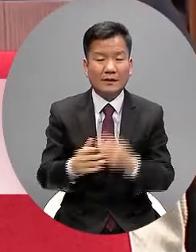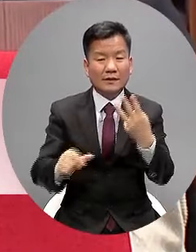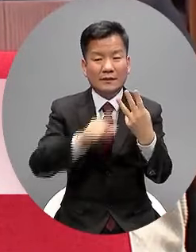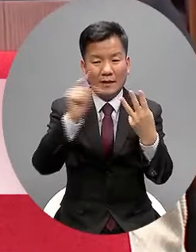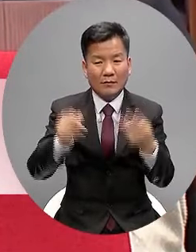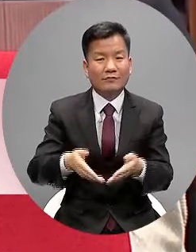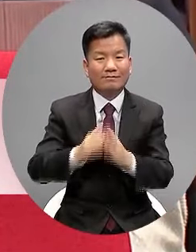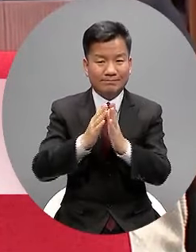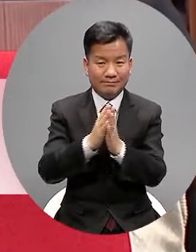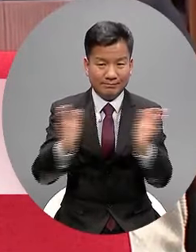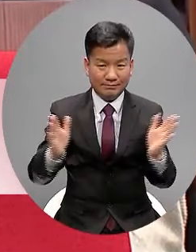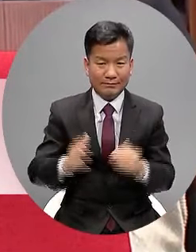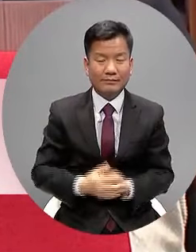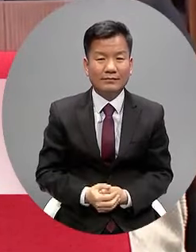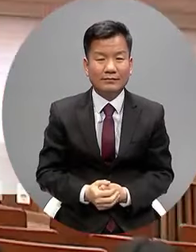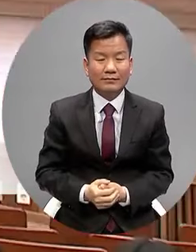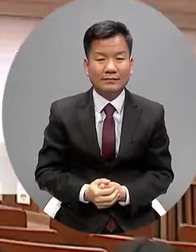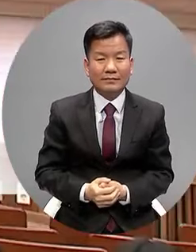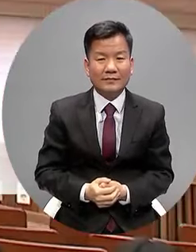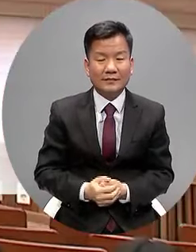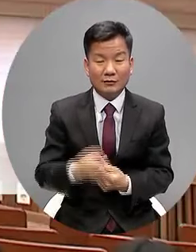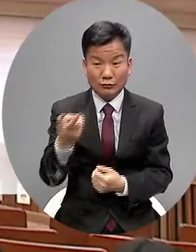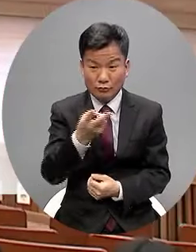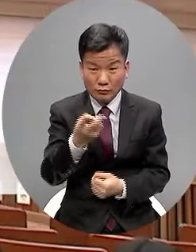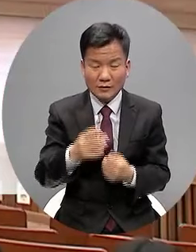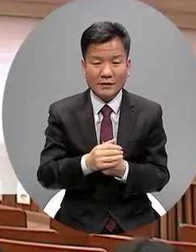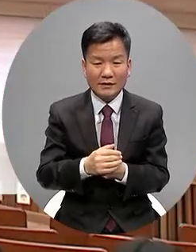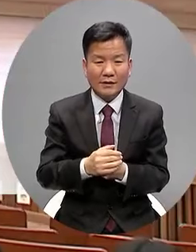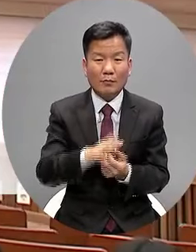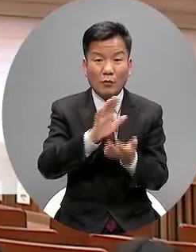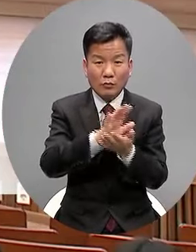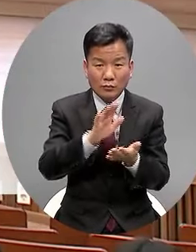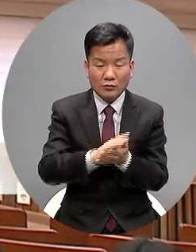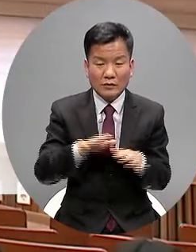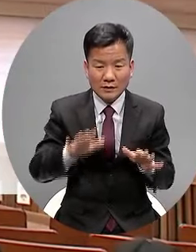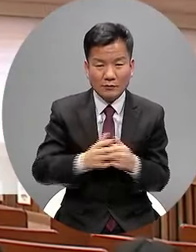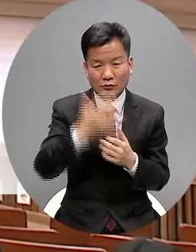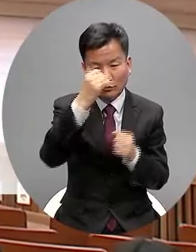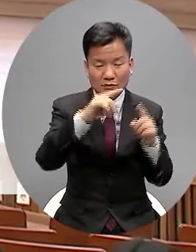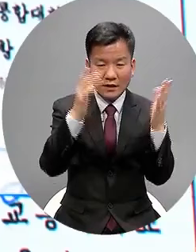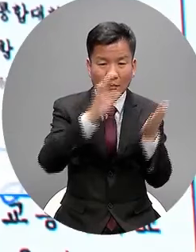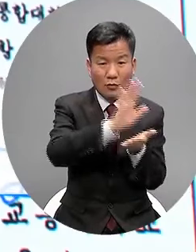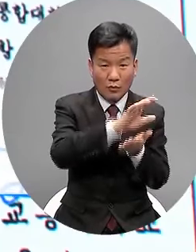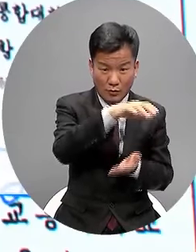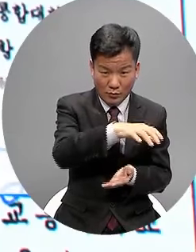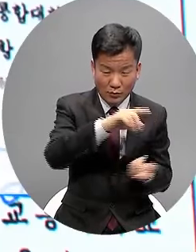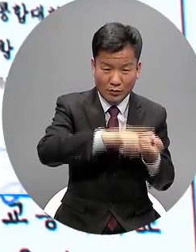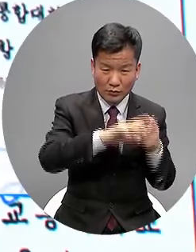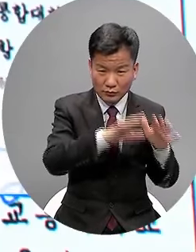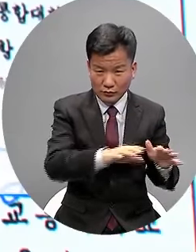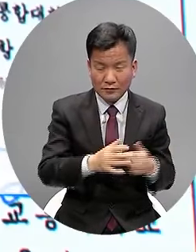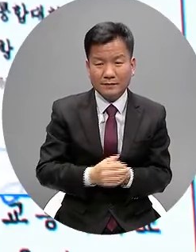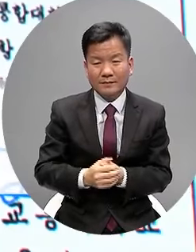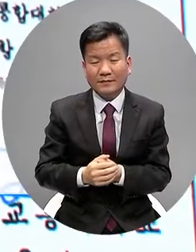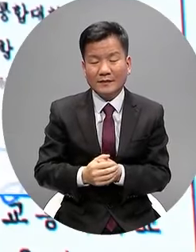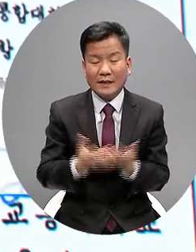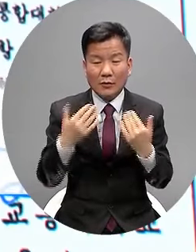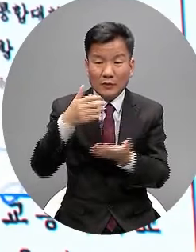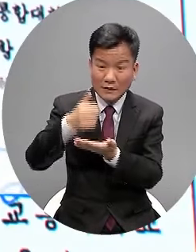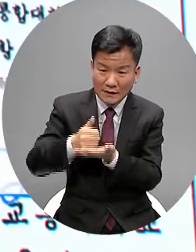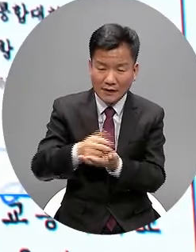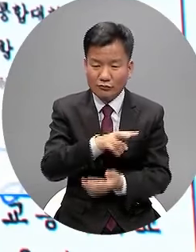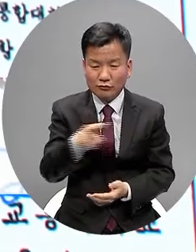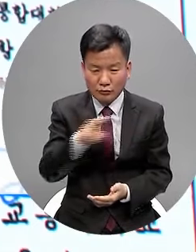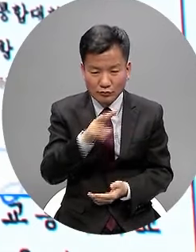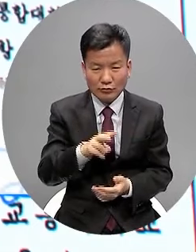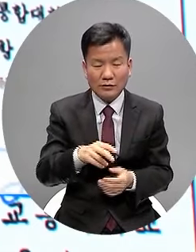3월에 출범합니다. 이에 앞서 두 대학은 대학 본부를 현 충북대 개신 캠퍼스에 두고 초대 총장은